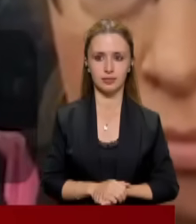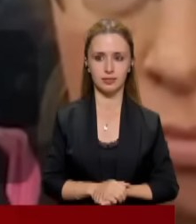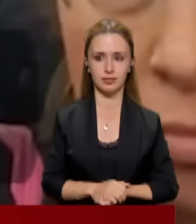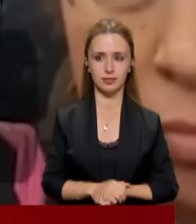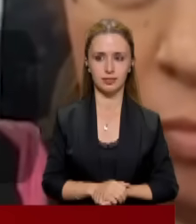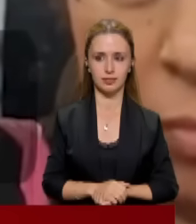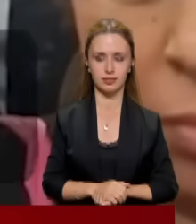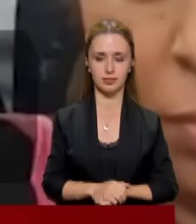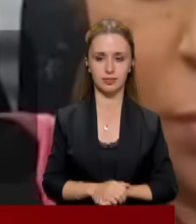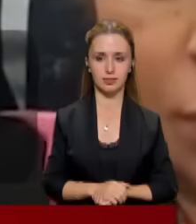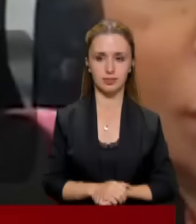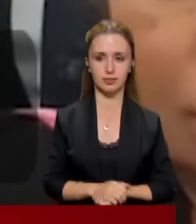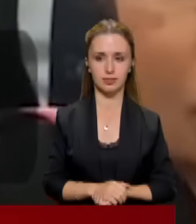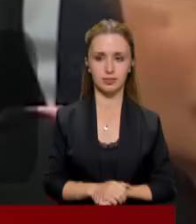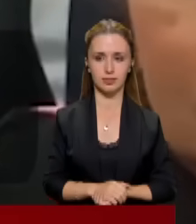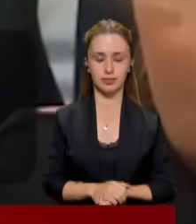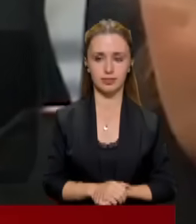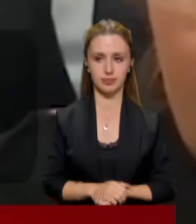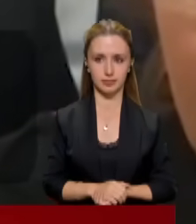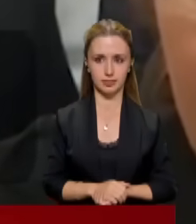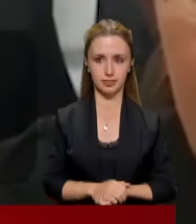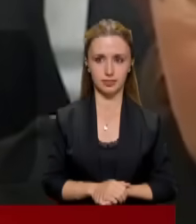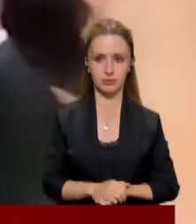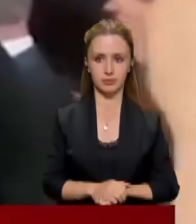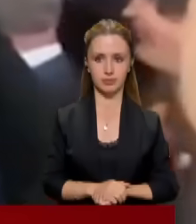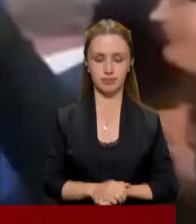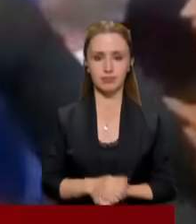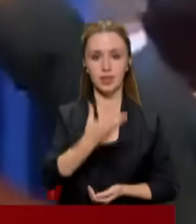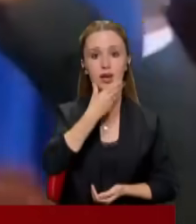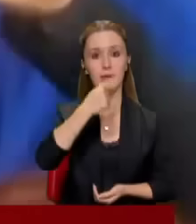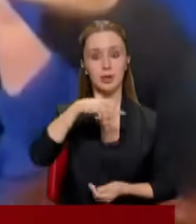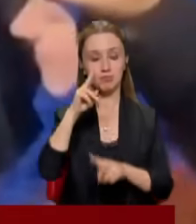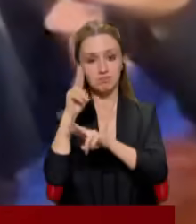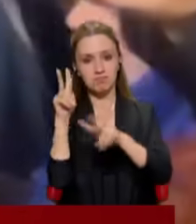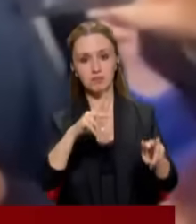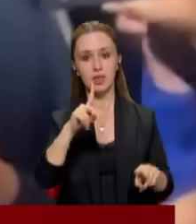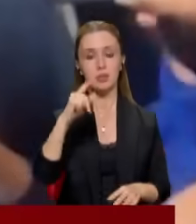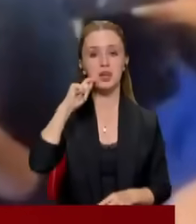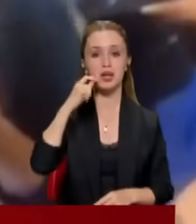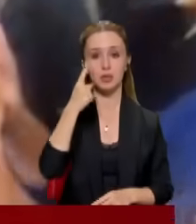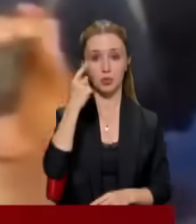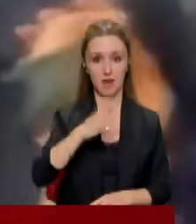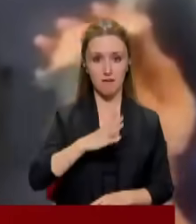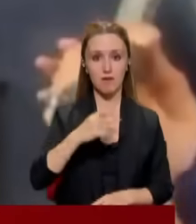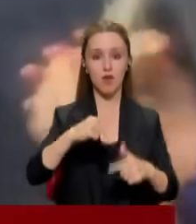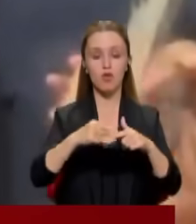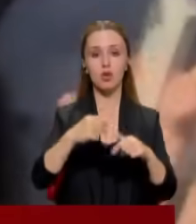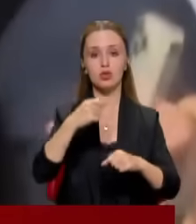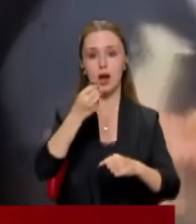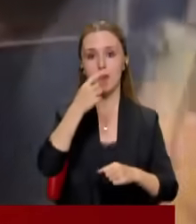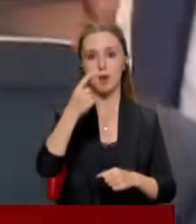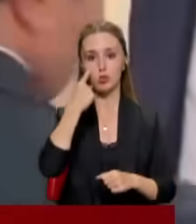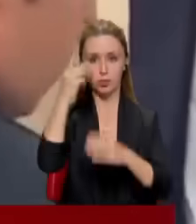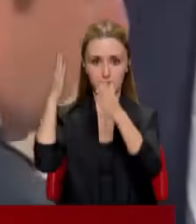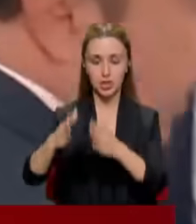içerisinde. Zannediyorum kısa sürede de sonuç verirler diye düşünüyoruz. Emeklilerin gözü kulağı 1 Ekim'de hükümetteydi. Fox Haber hem